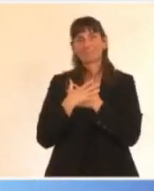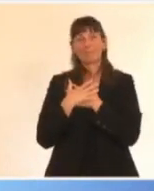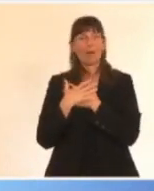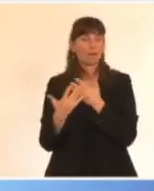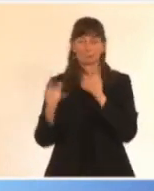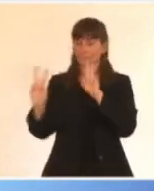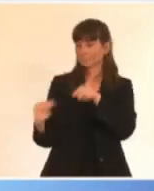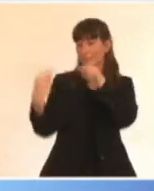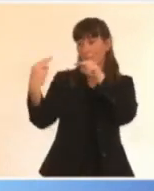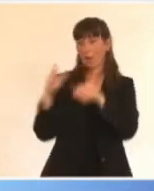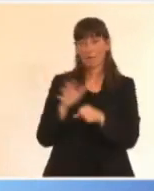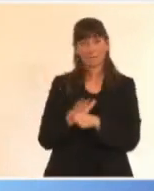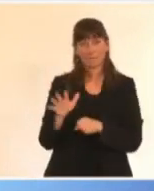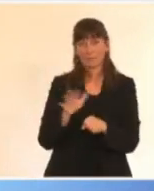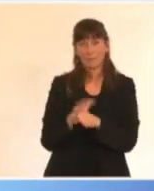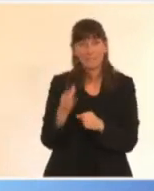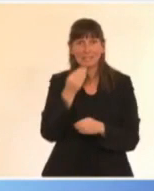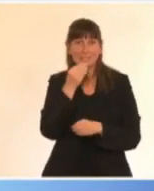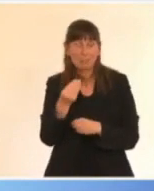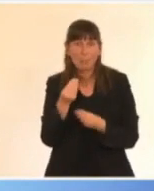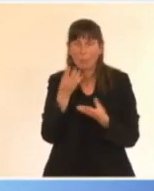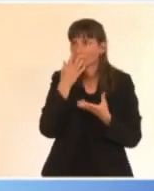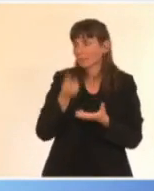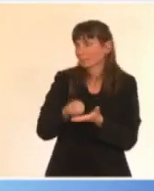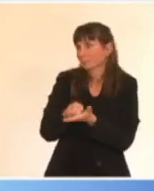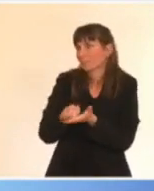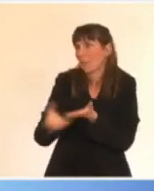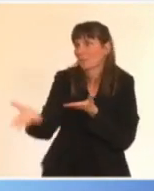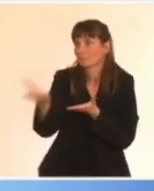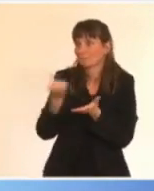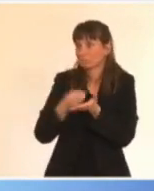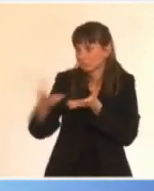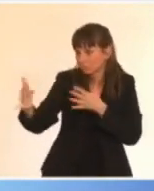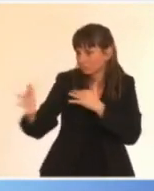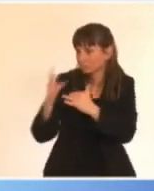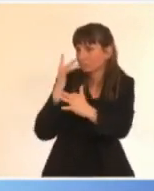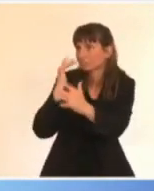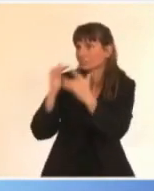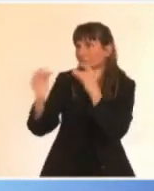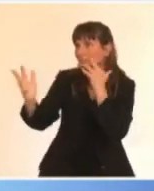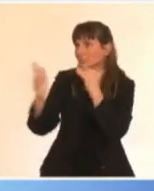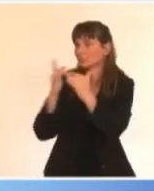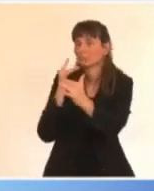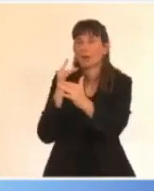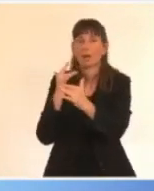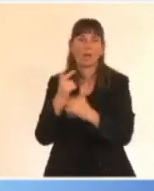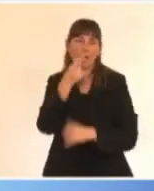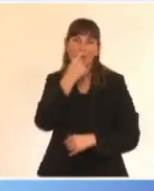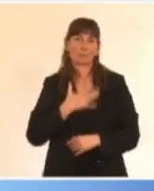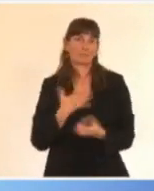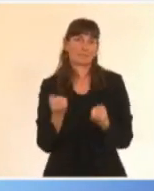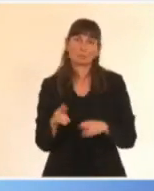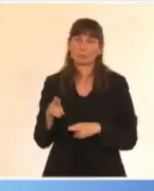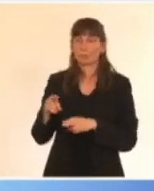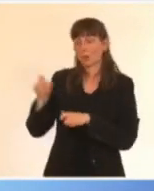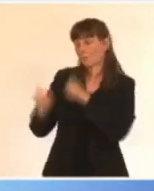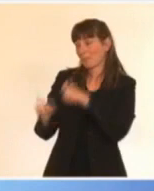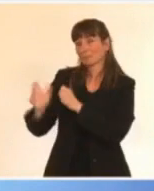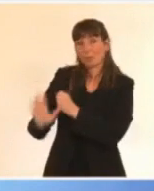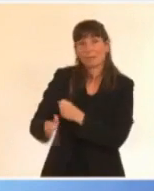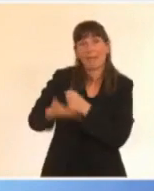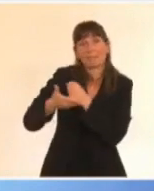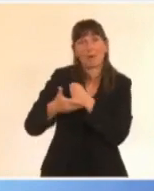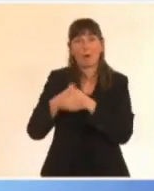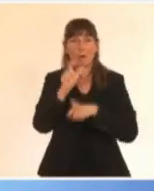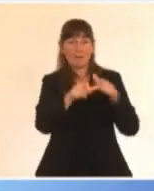le regard auprès des personnes qu'on aime. Et j'imagine le soulagement qui sera celui des nombreux aidants et des nombreuses familles quand